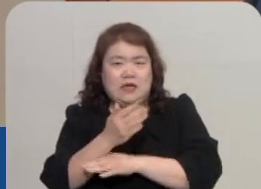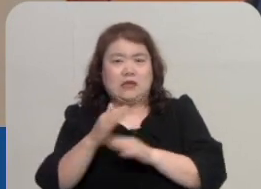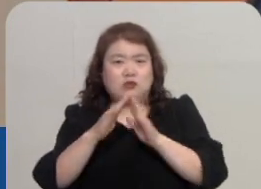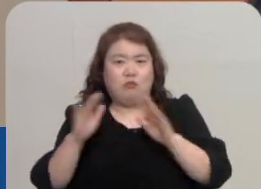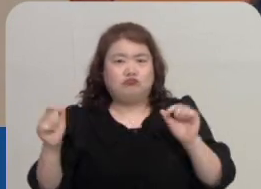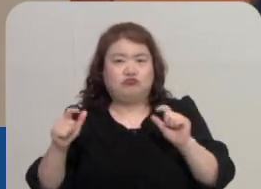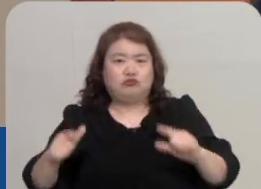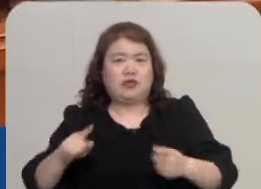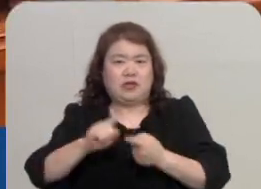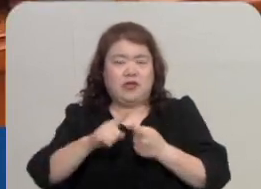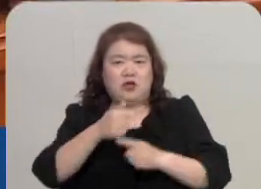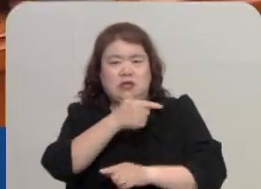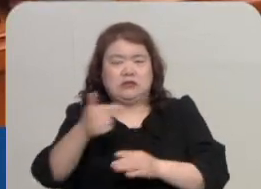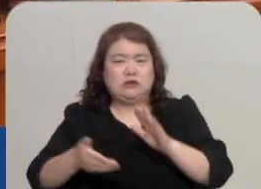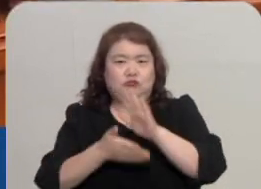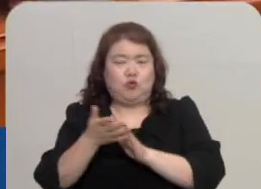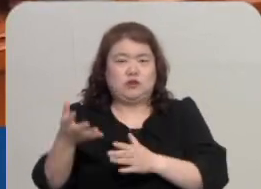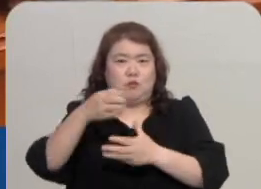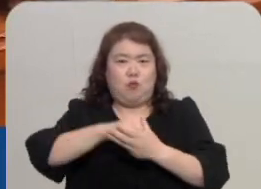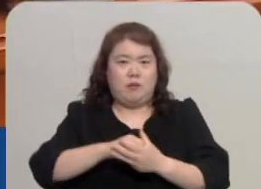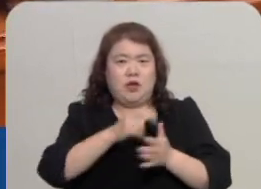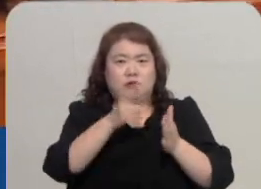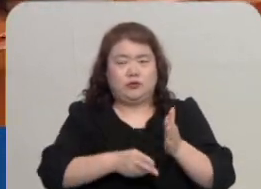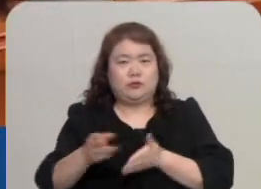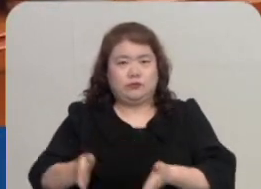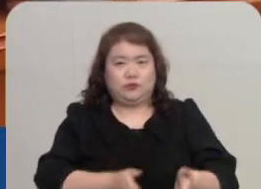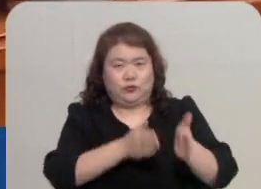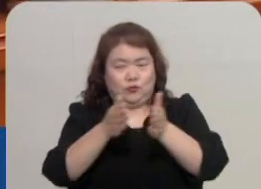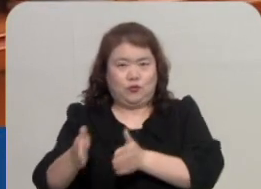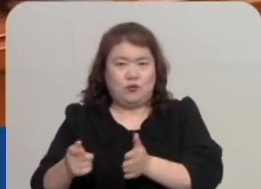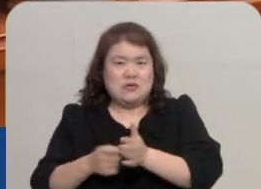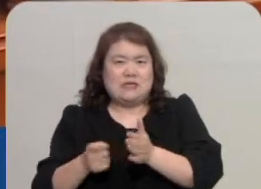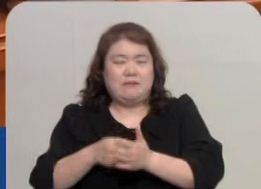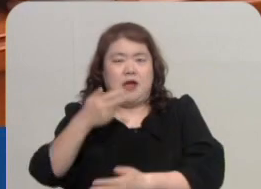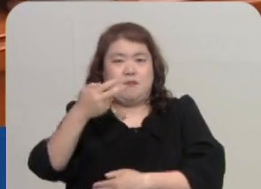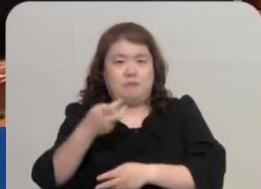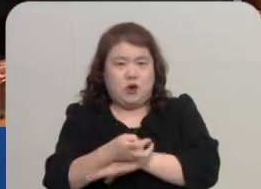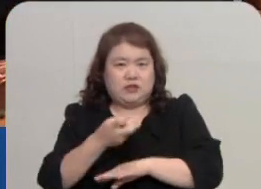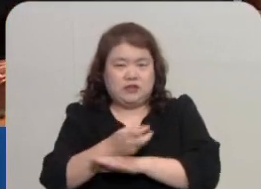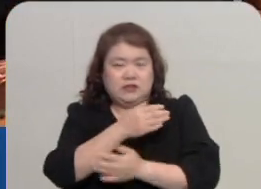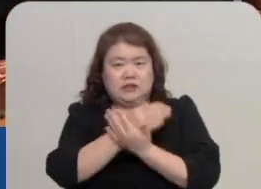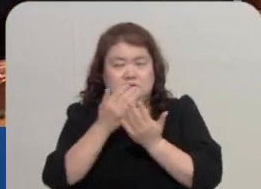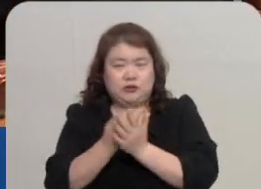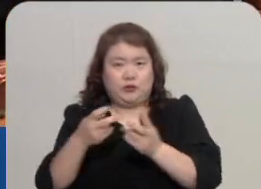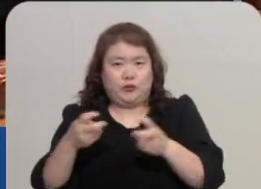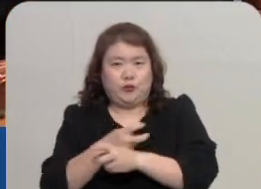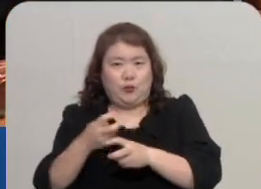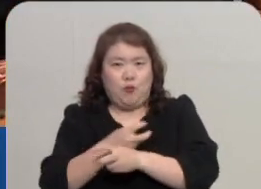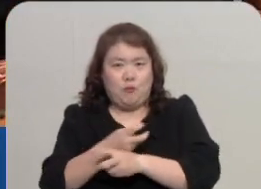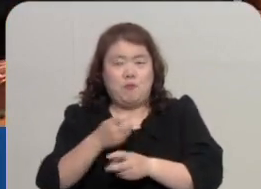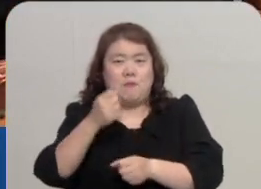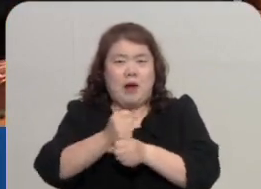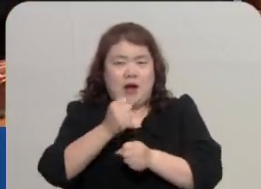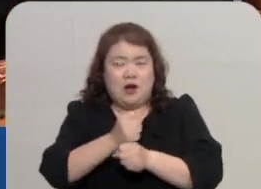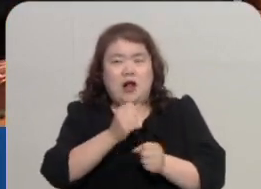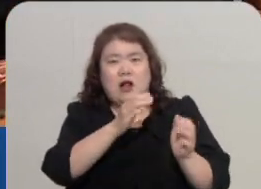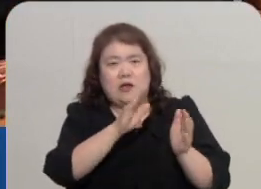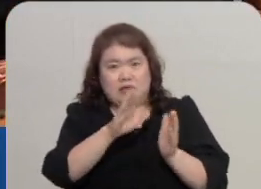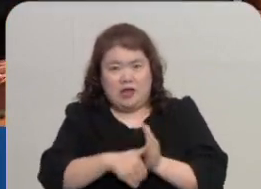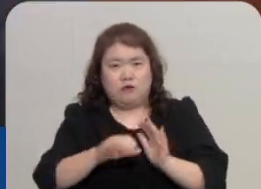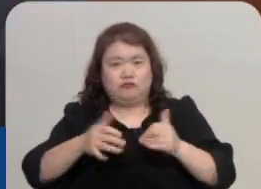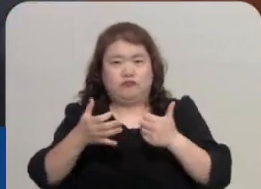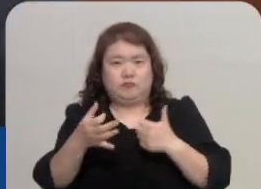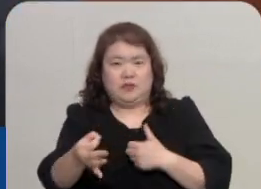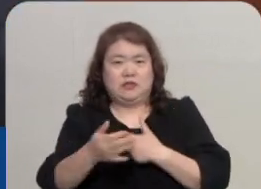전북을 대도시권에 포함해 철도와 도로, 간선 급행 버스 등 광역 교통망을 갖출 때 국비를 지원하는